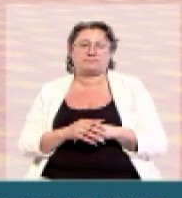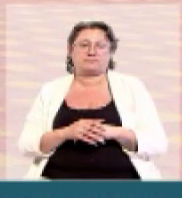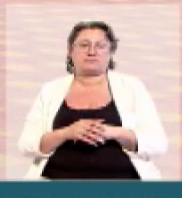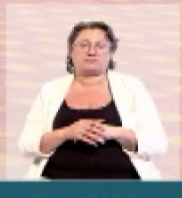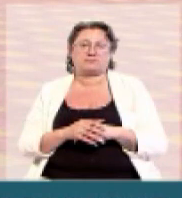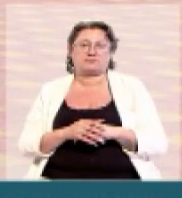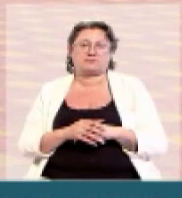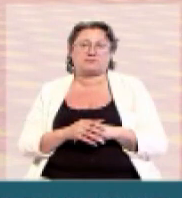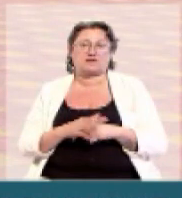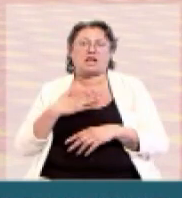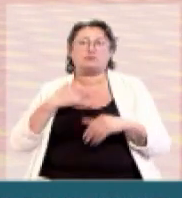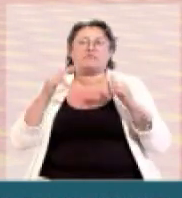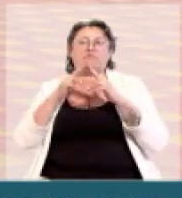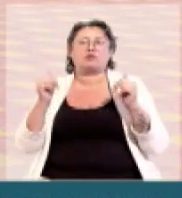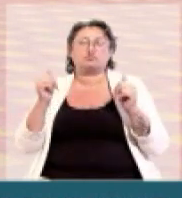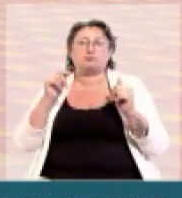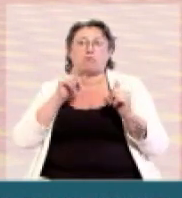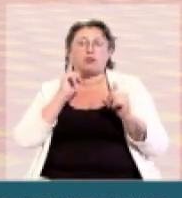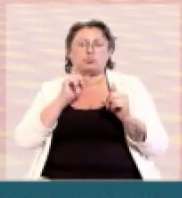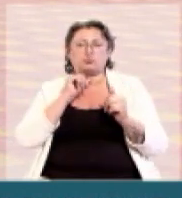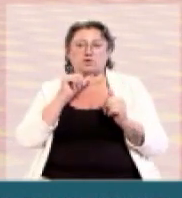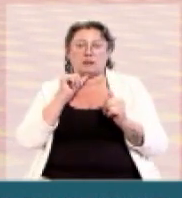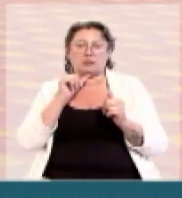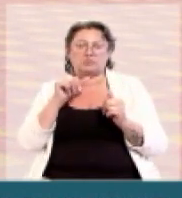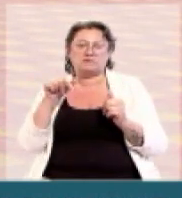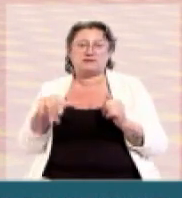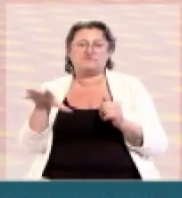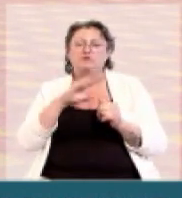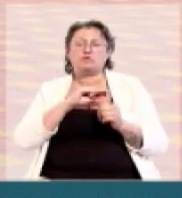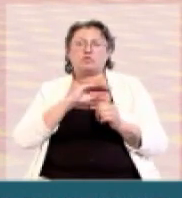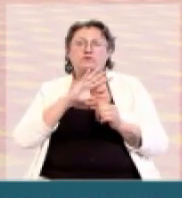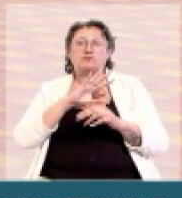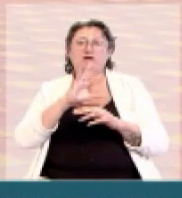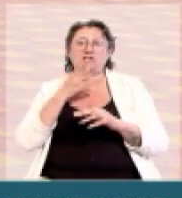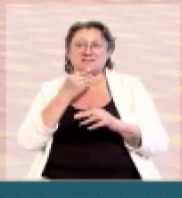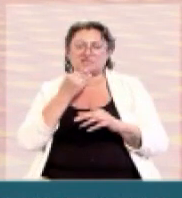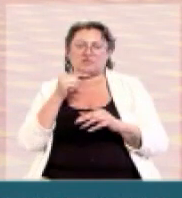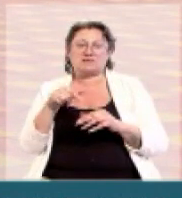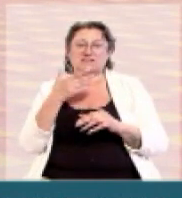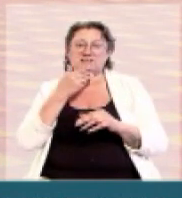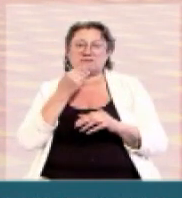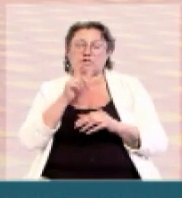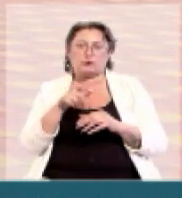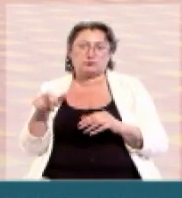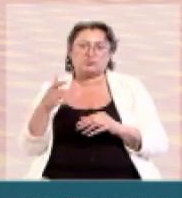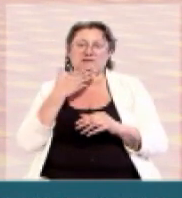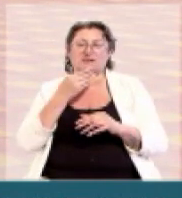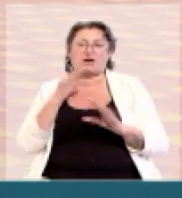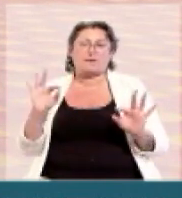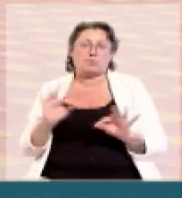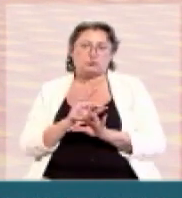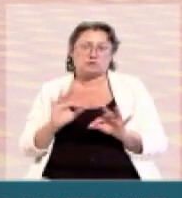к нашему дворцу молодежи кустанайскому. Здесь все красиво, но здесь красивые люди, красивая